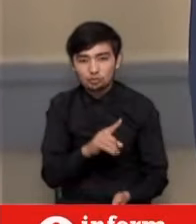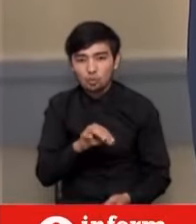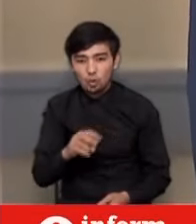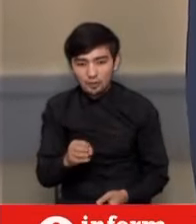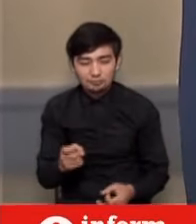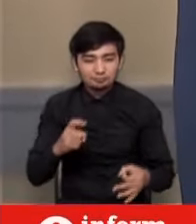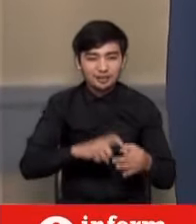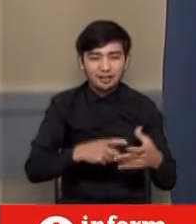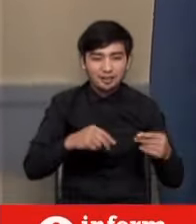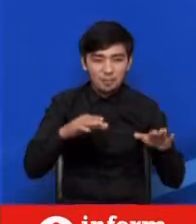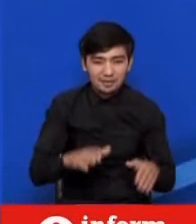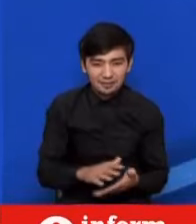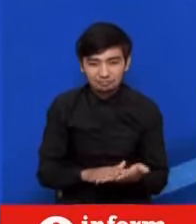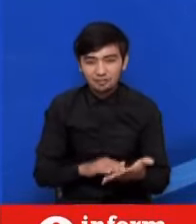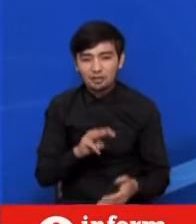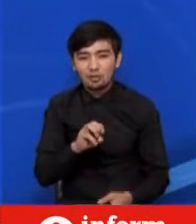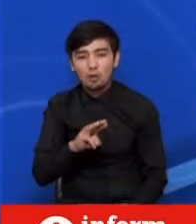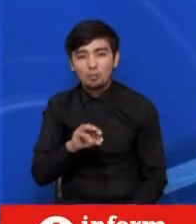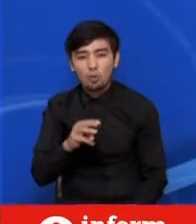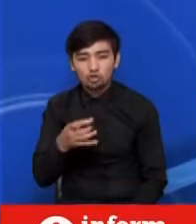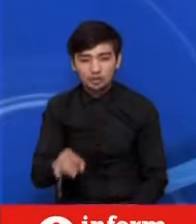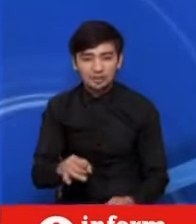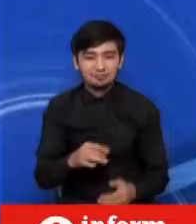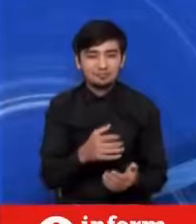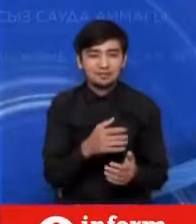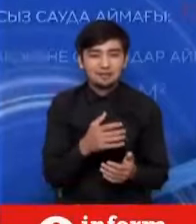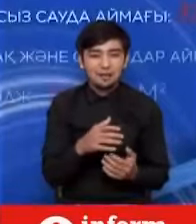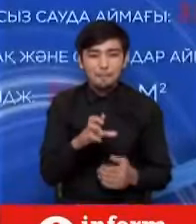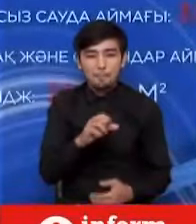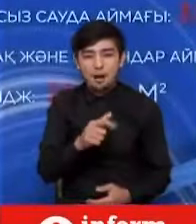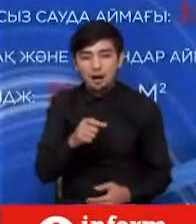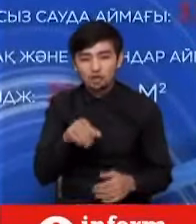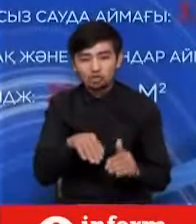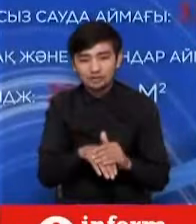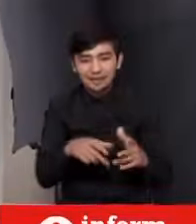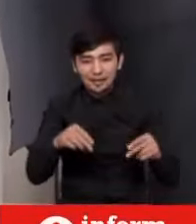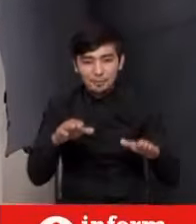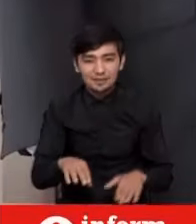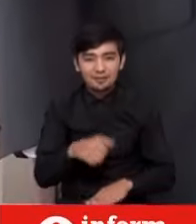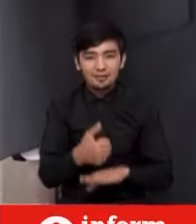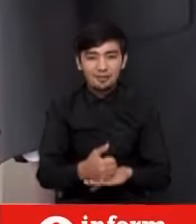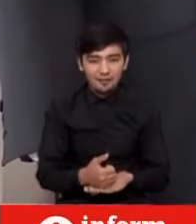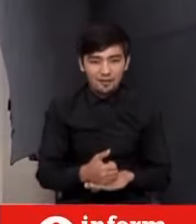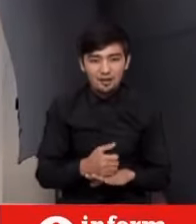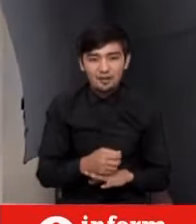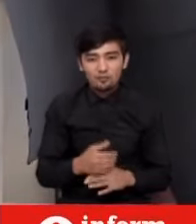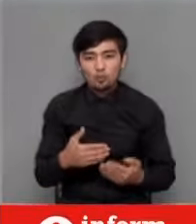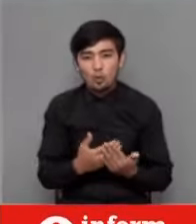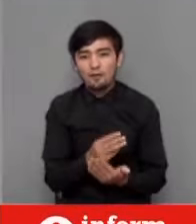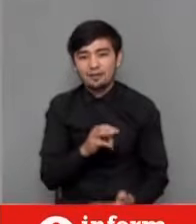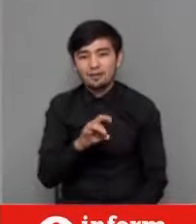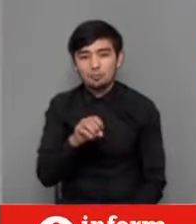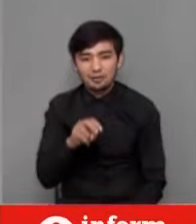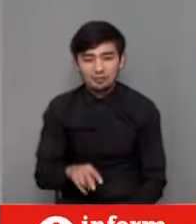таможенного и пограничного контроля багажное отделение и другие объекты со слов главы воздушной Гавани новый терминал возведён